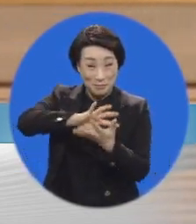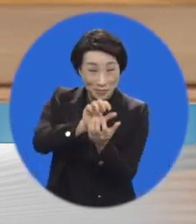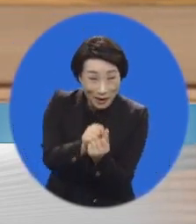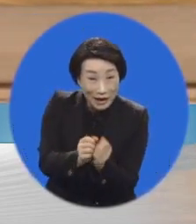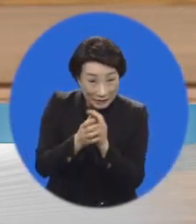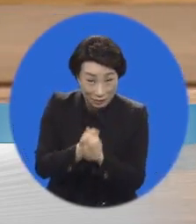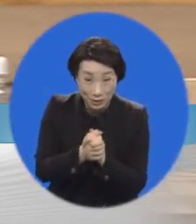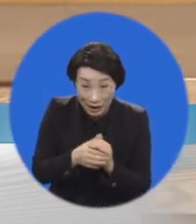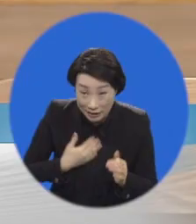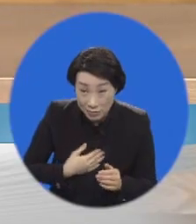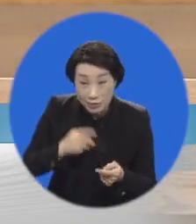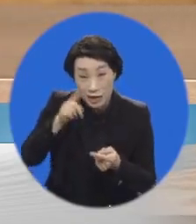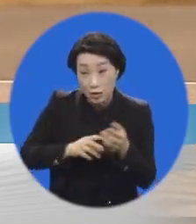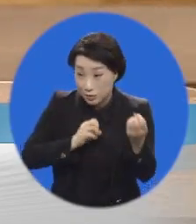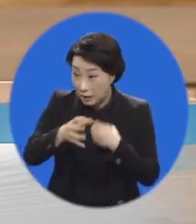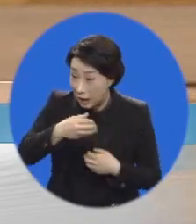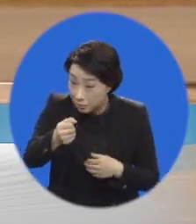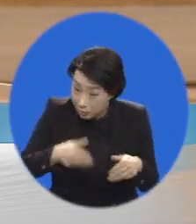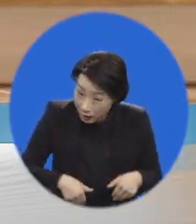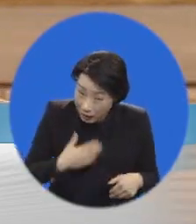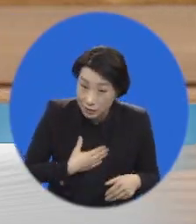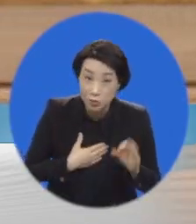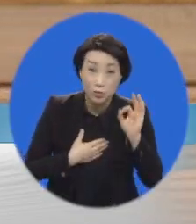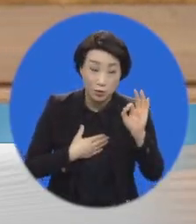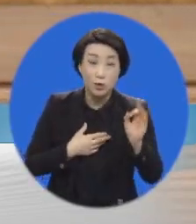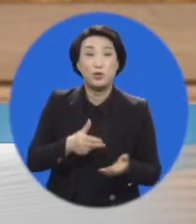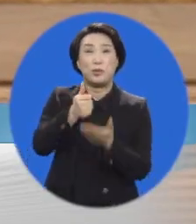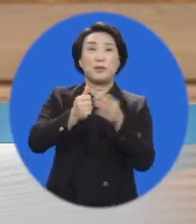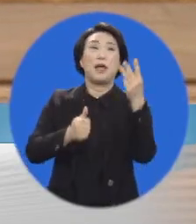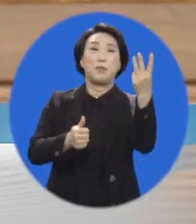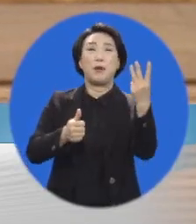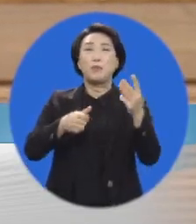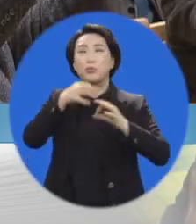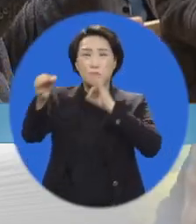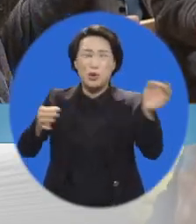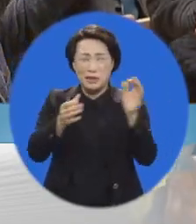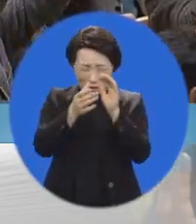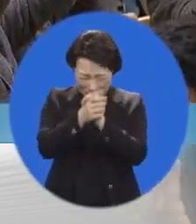그대로 이루어져야 합니다. 주여 삼창으로 기도하겠습니다. 주여